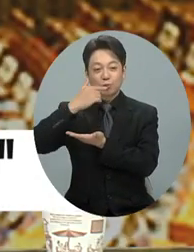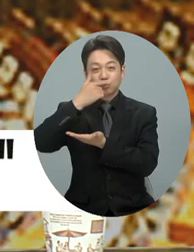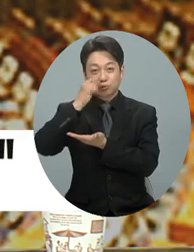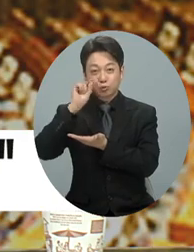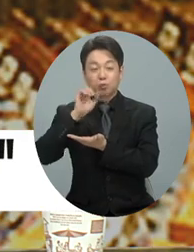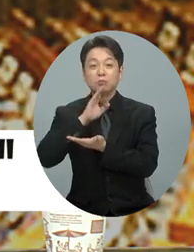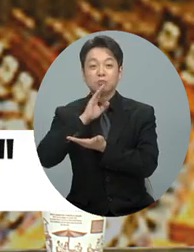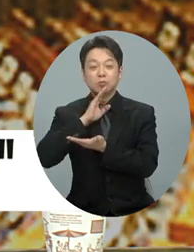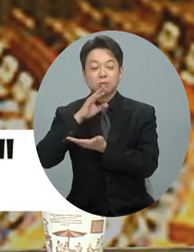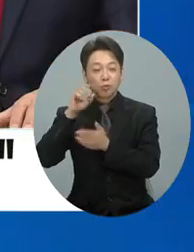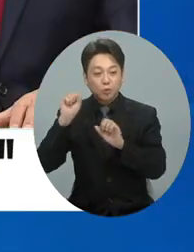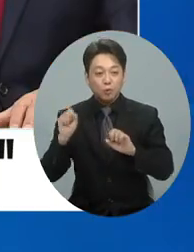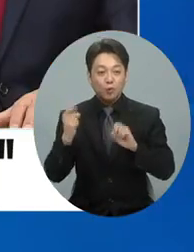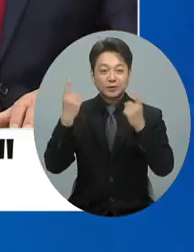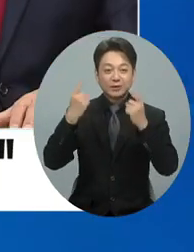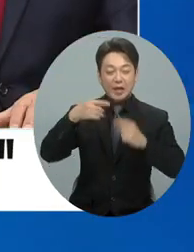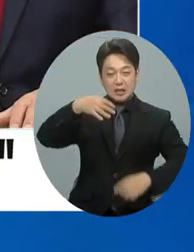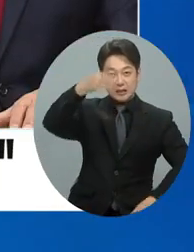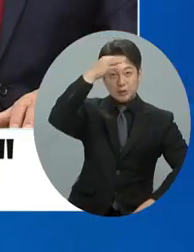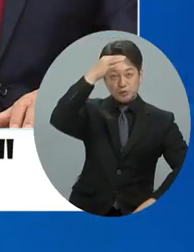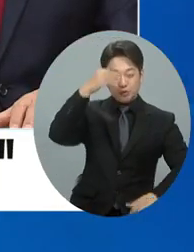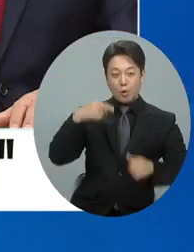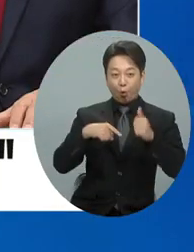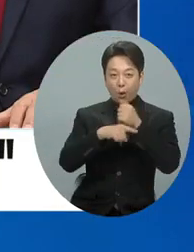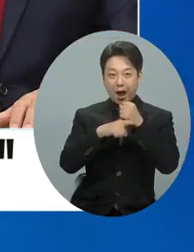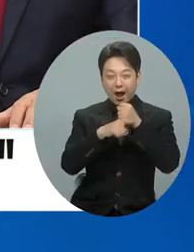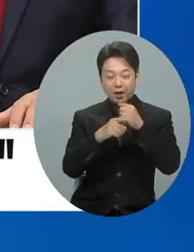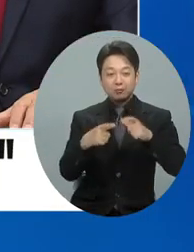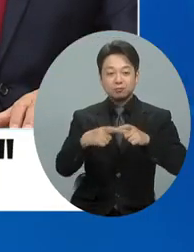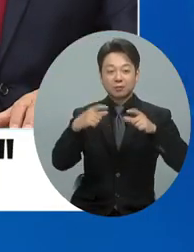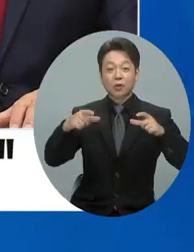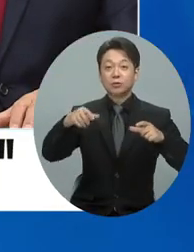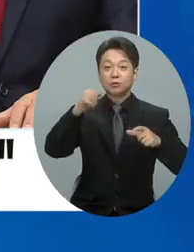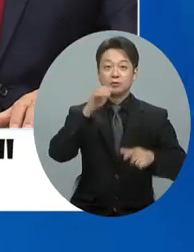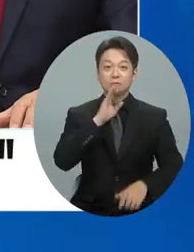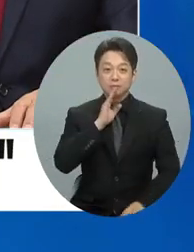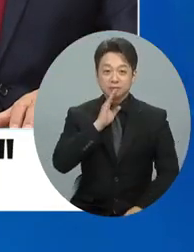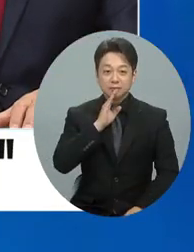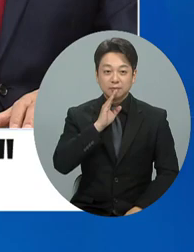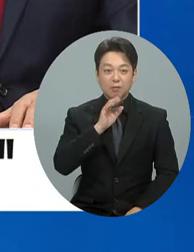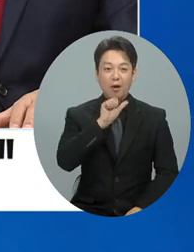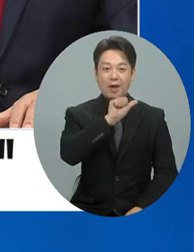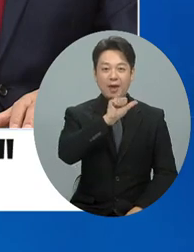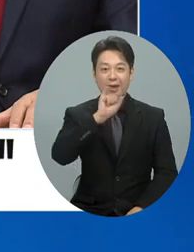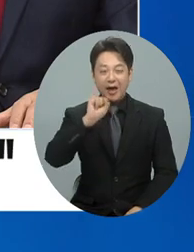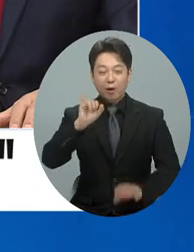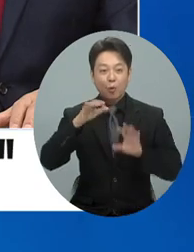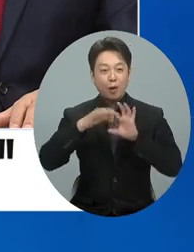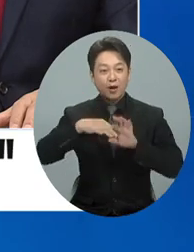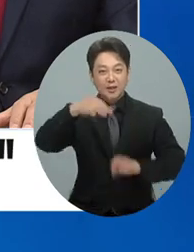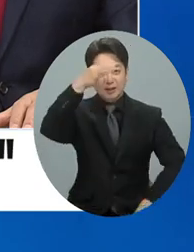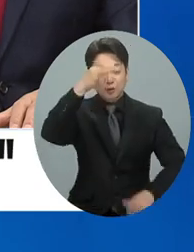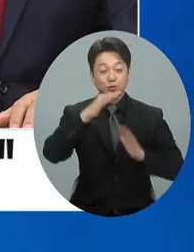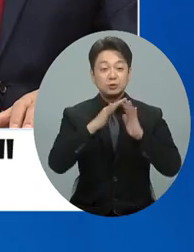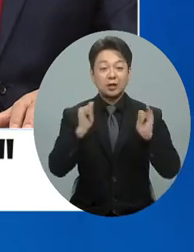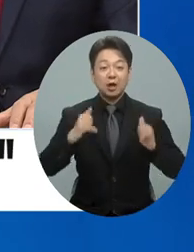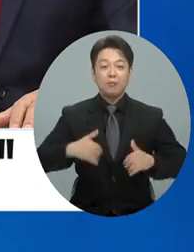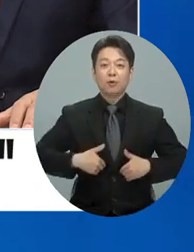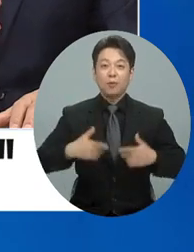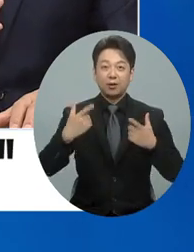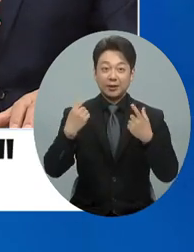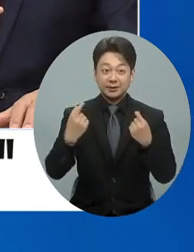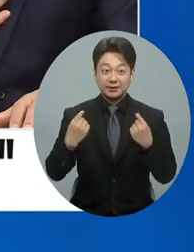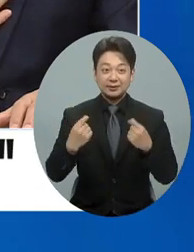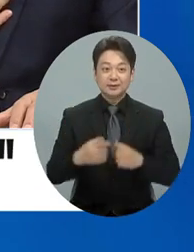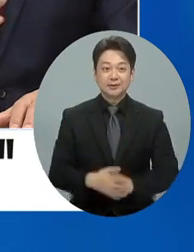과학화가 되고 있어요. 그렇죠. 이 과학화된 장비나 또 AI를 다루는 기술자들이 필요하거든요. 그렇기 때문에 누구나